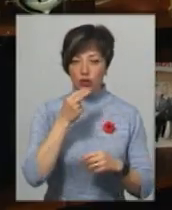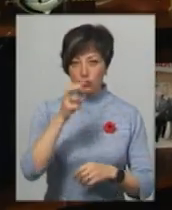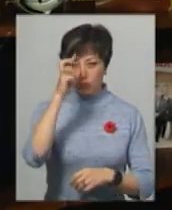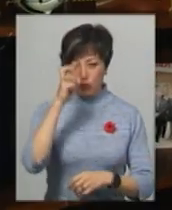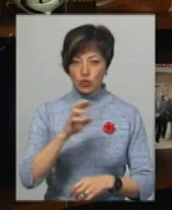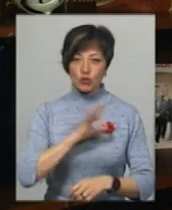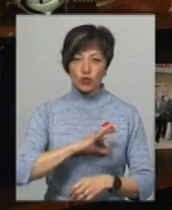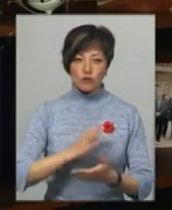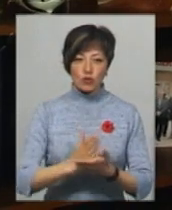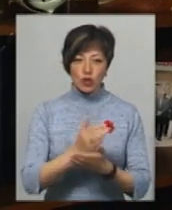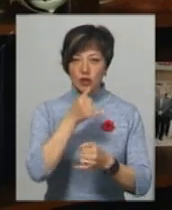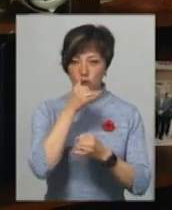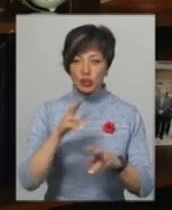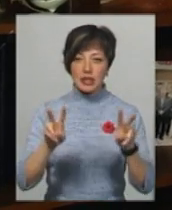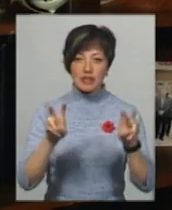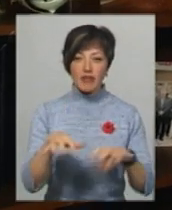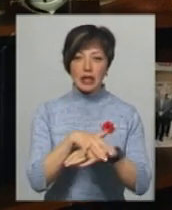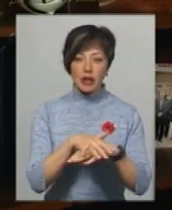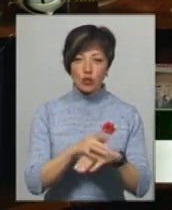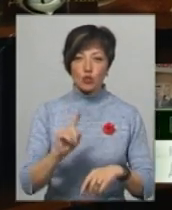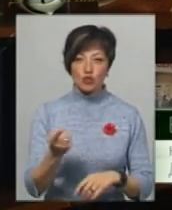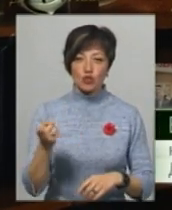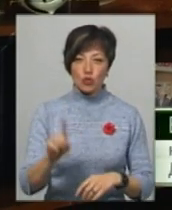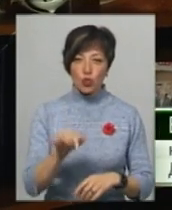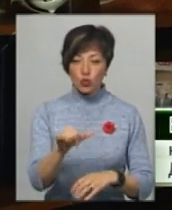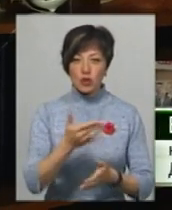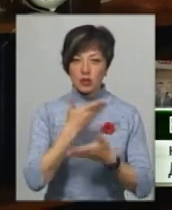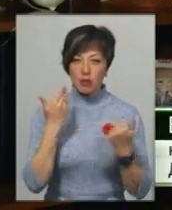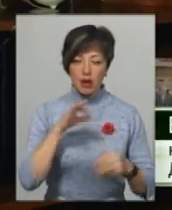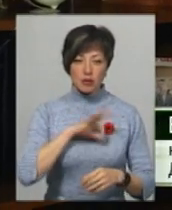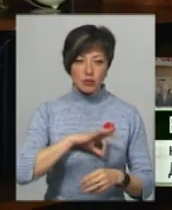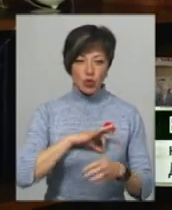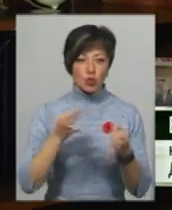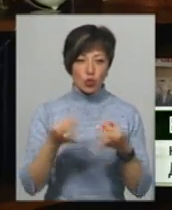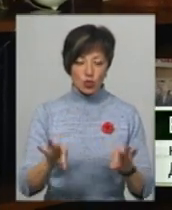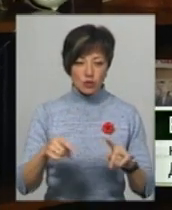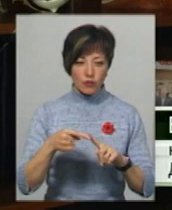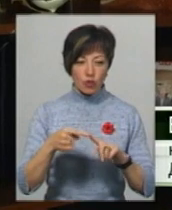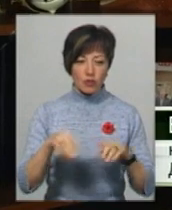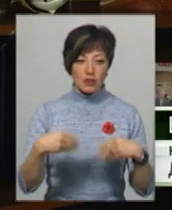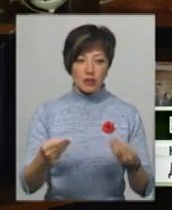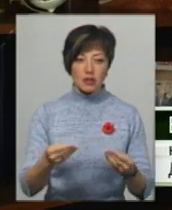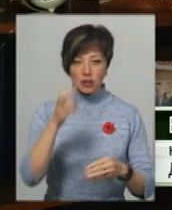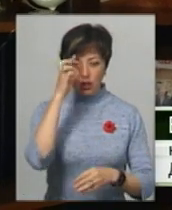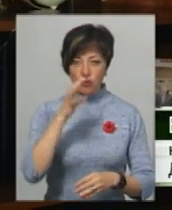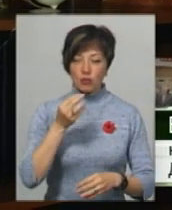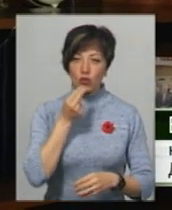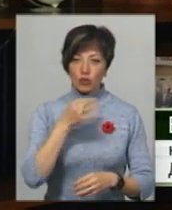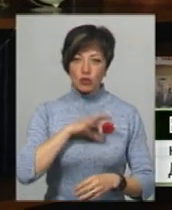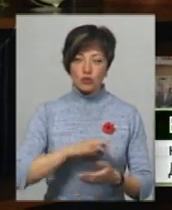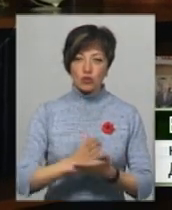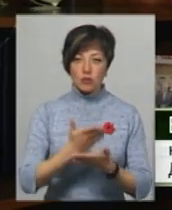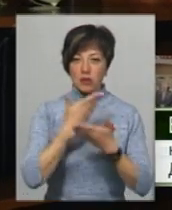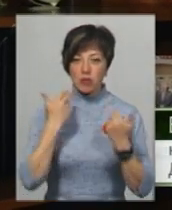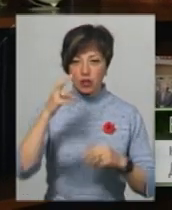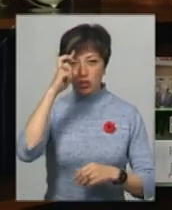Віталій Лисак. Він не може називатися ринком, тому що в нього немає експлуатаційного дозволу, який видається Держпродспоживслужбою, і